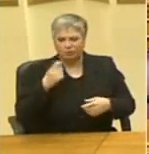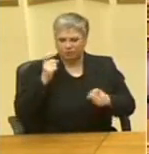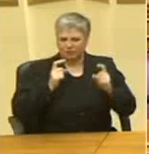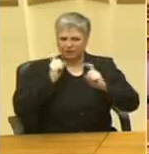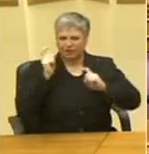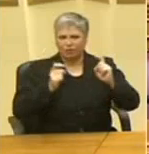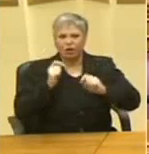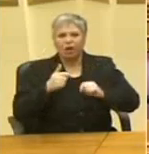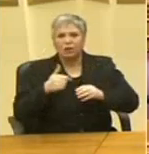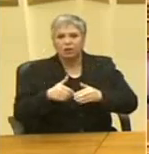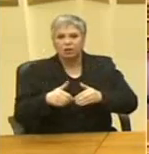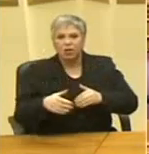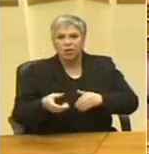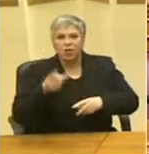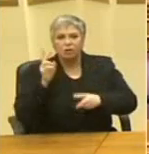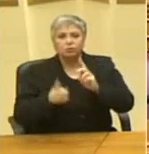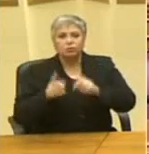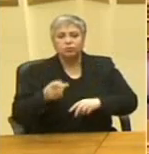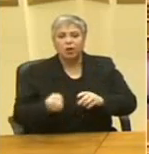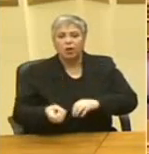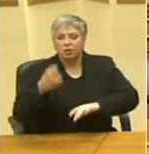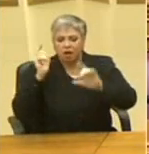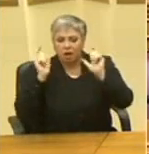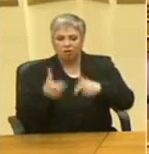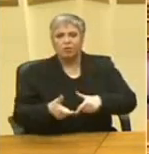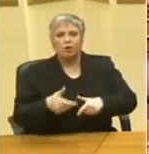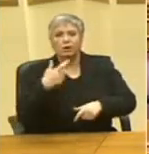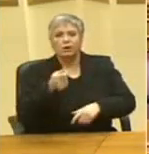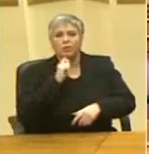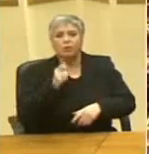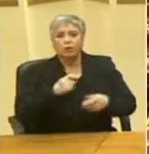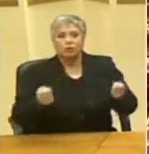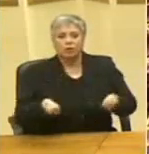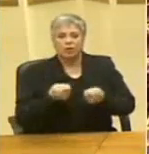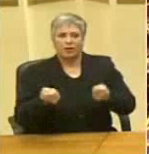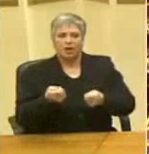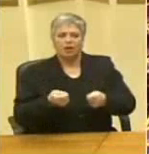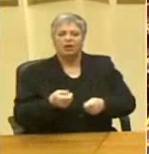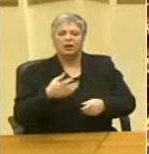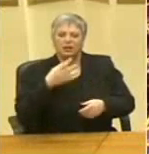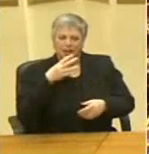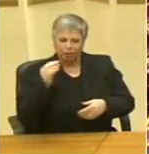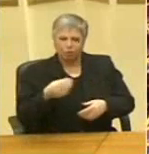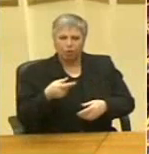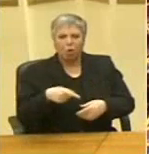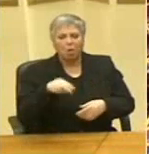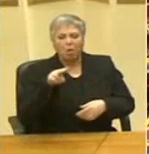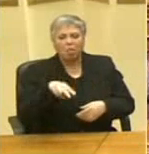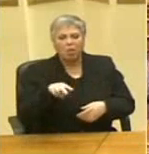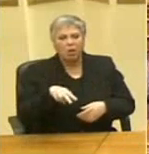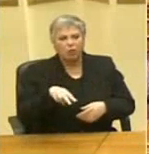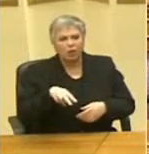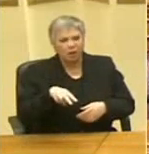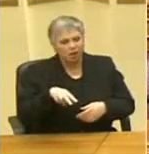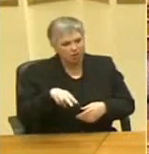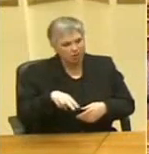που αντιπροσωπεύει η δική σας πολιτική και οι δικές σας απόψεις. Άρα σε τρεις μέρες, σε δύο μέρες, θα έχουμε όλη τη